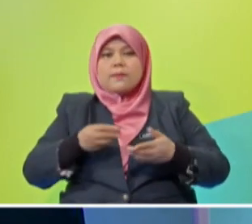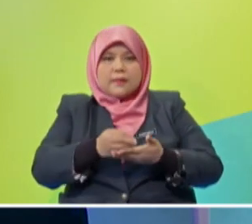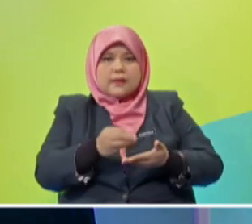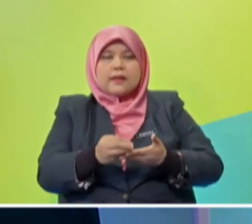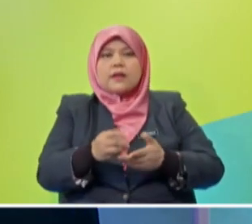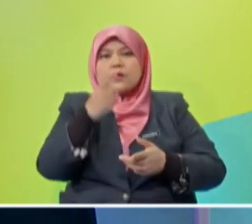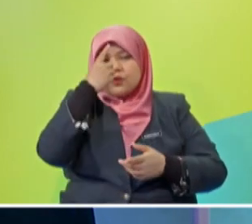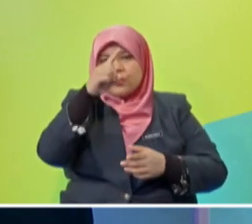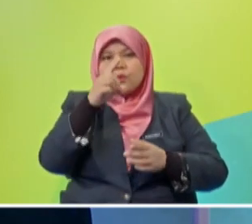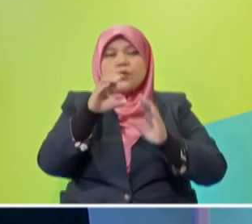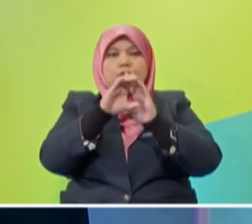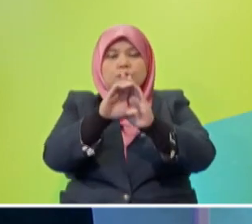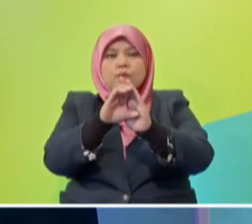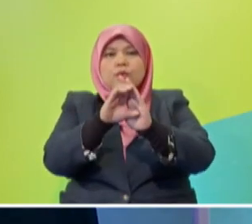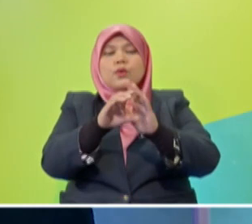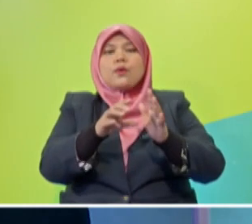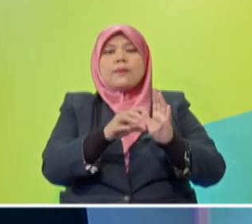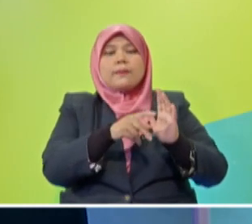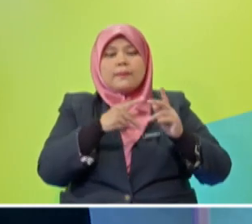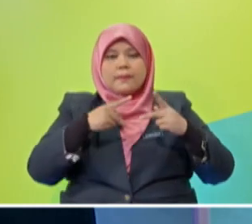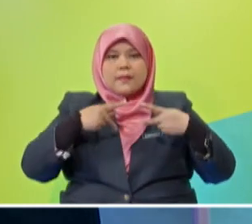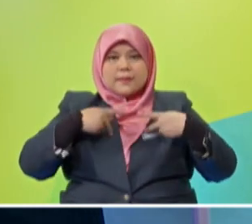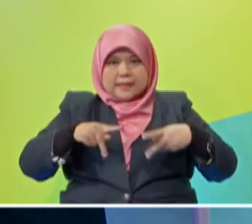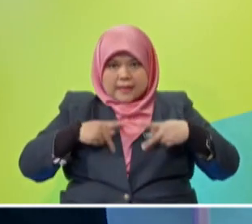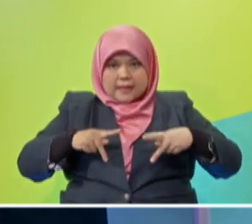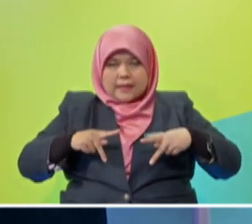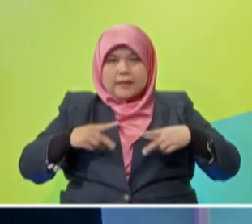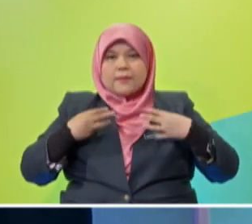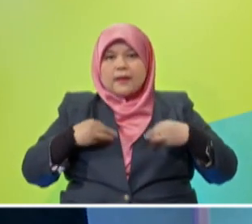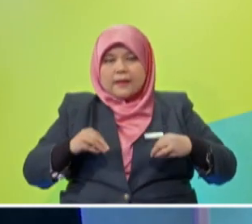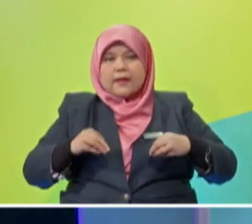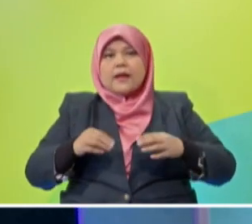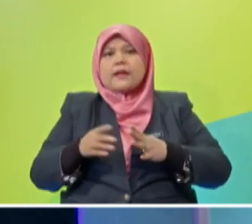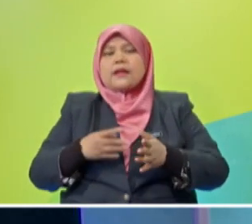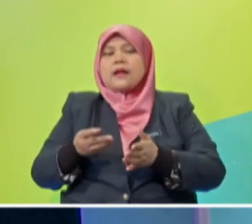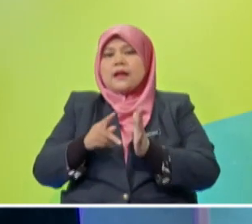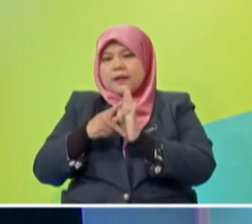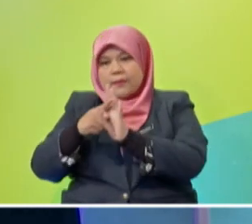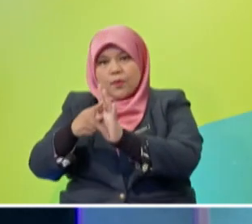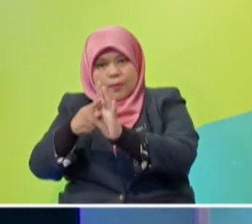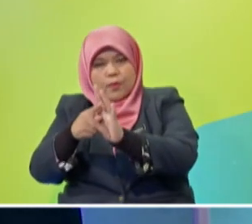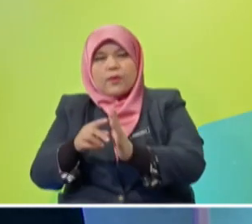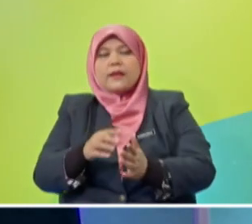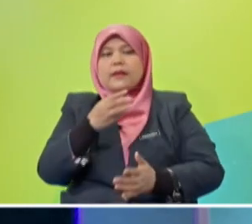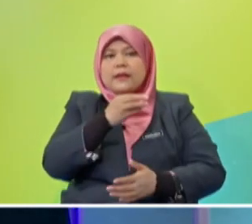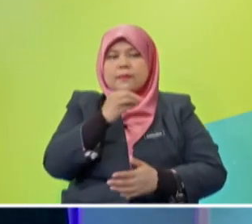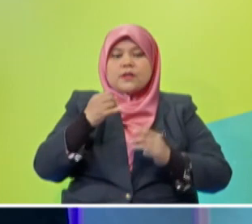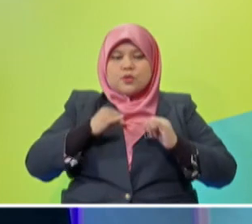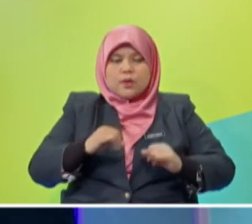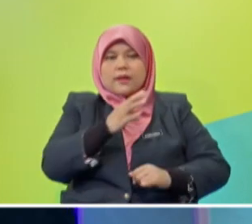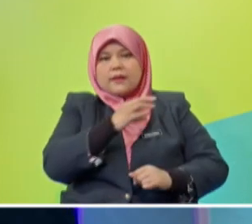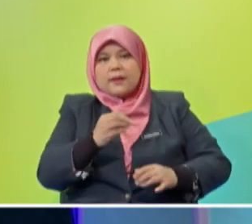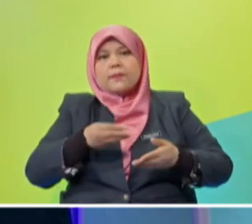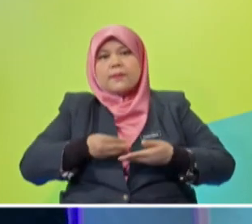Contohnya di pasar raya kan, kita ada jurujual, kita ada promoter contohnya. Jadi ada pembeli dan penjual.